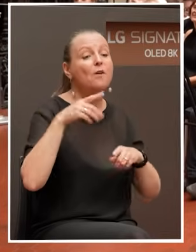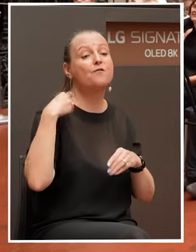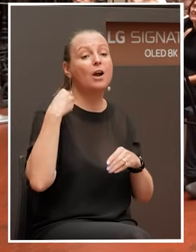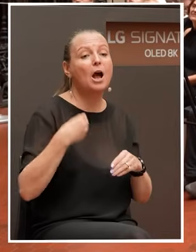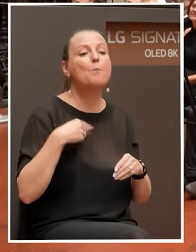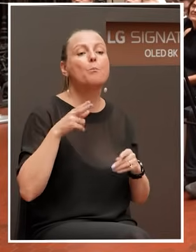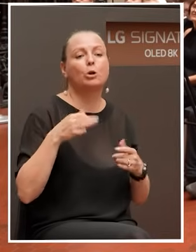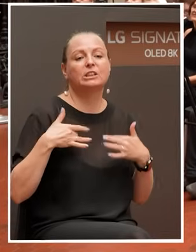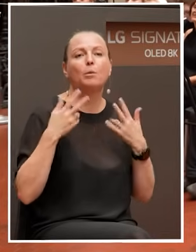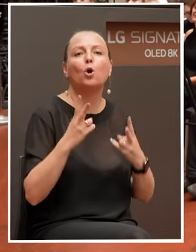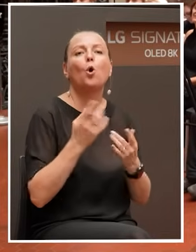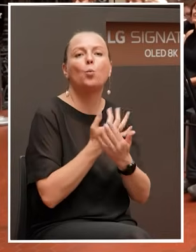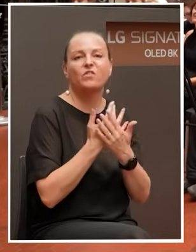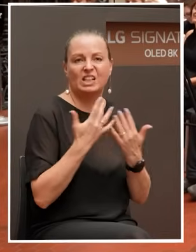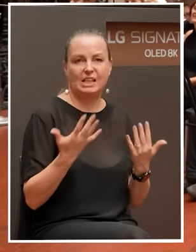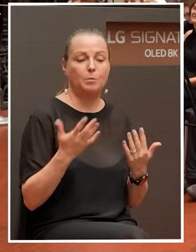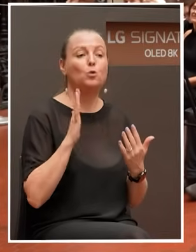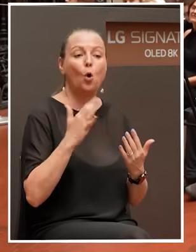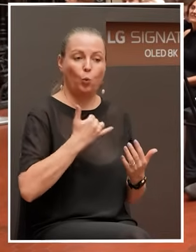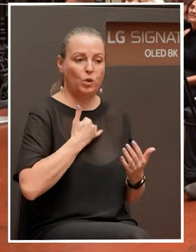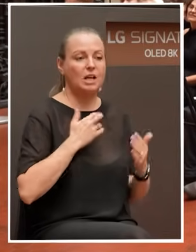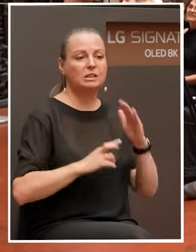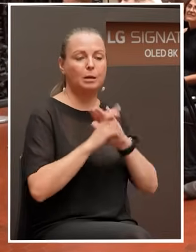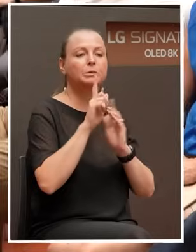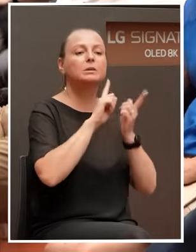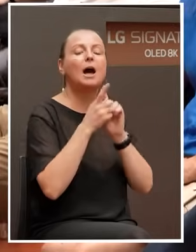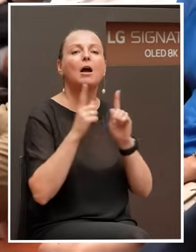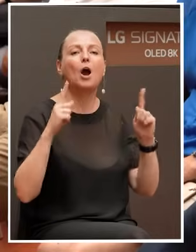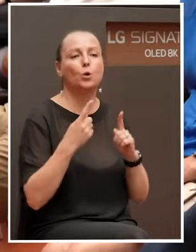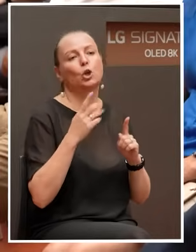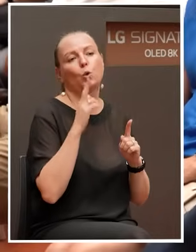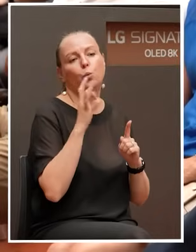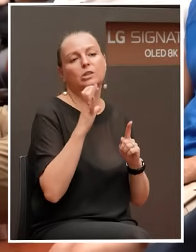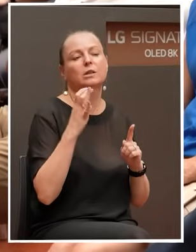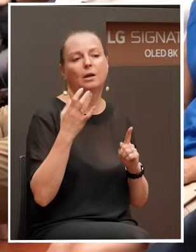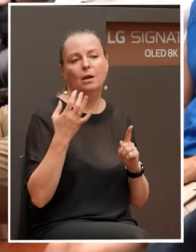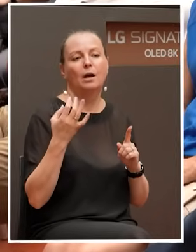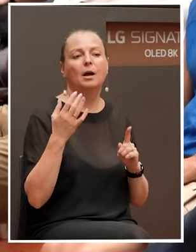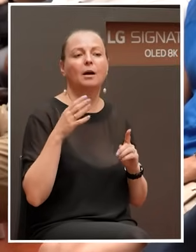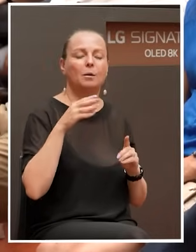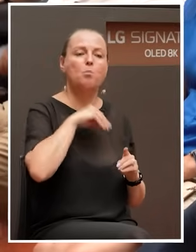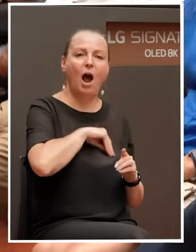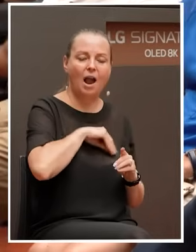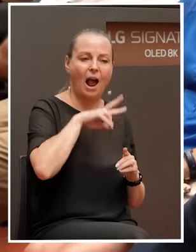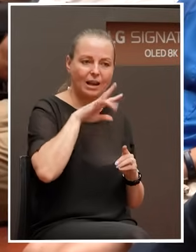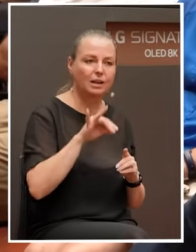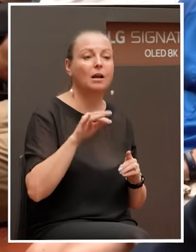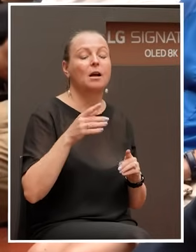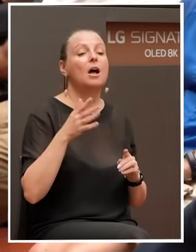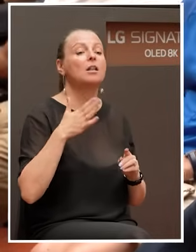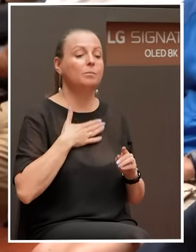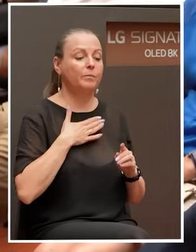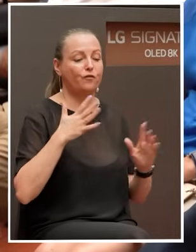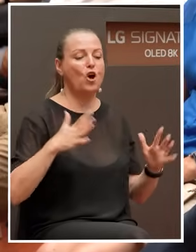универсализму. Только у нас соборы стали образом мира, кратким курсом истории, зеркалом морали. Достижением наших мастеров следует назвать